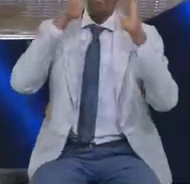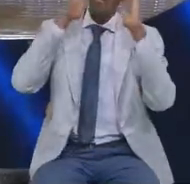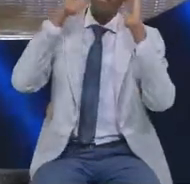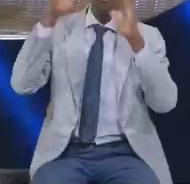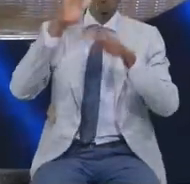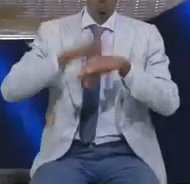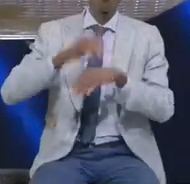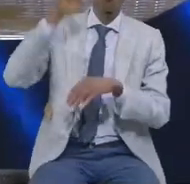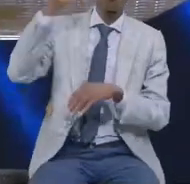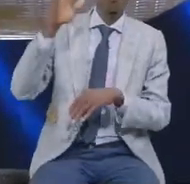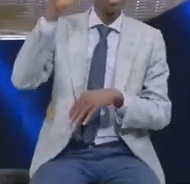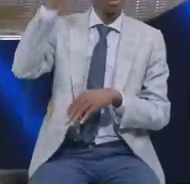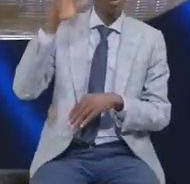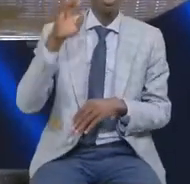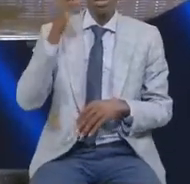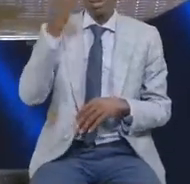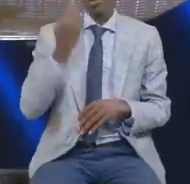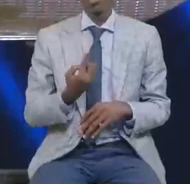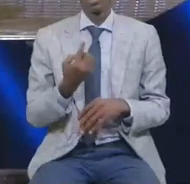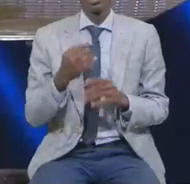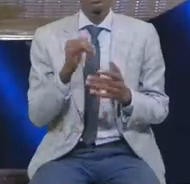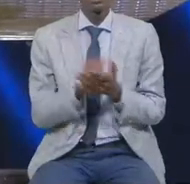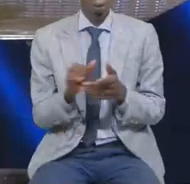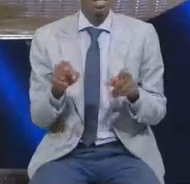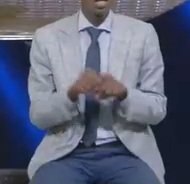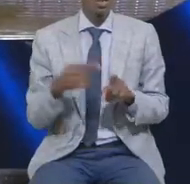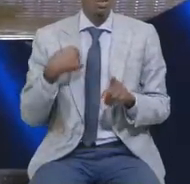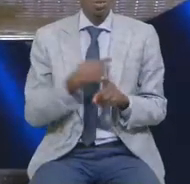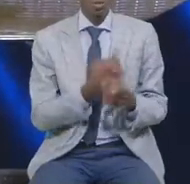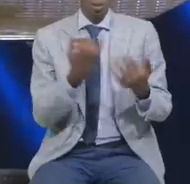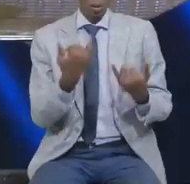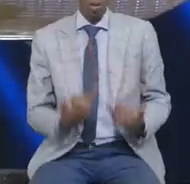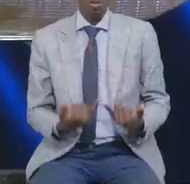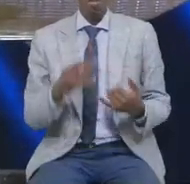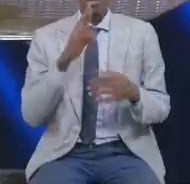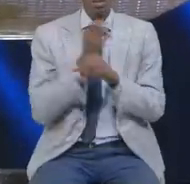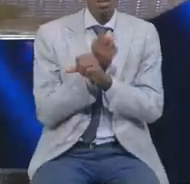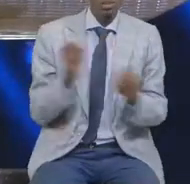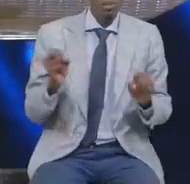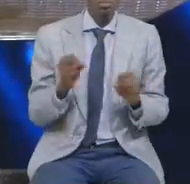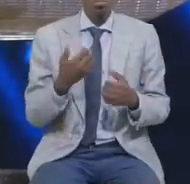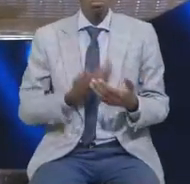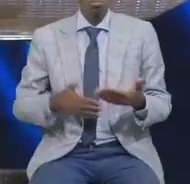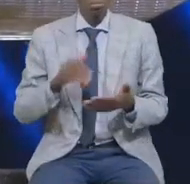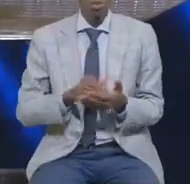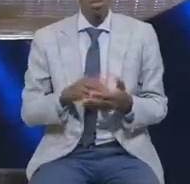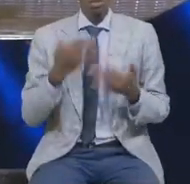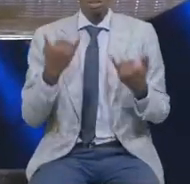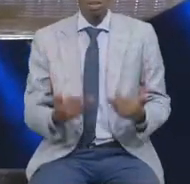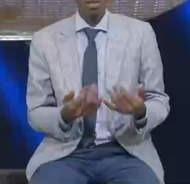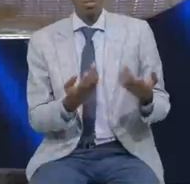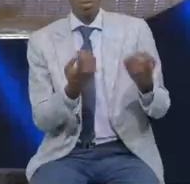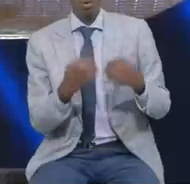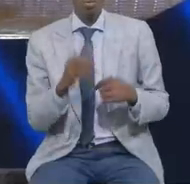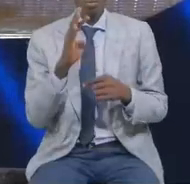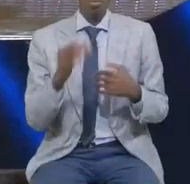et sur Dieu seul. Et comme nous venons dans le royaume, comme nous le connaissons, comme nous nous réconcilions